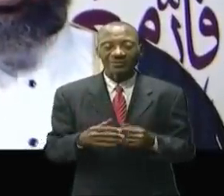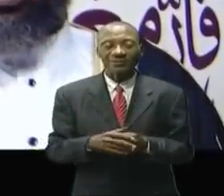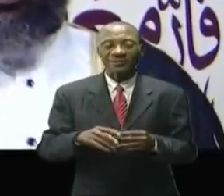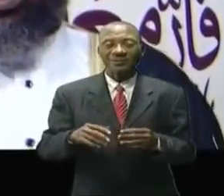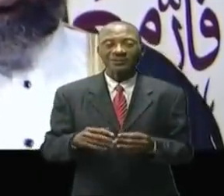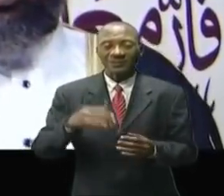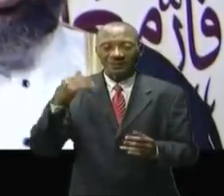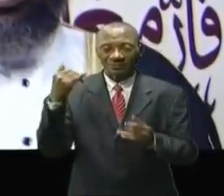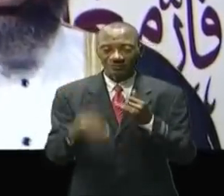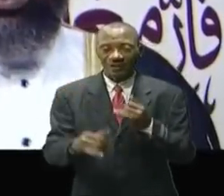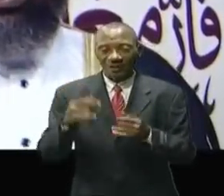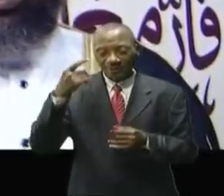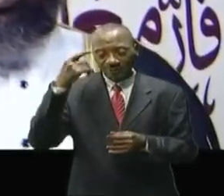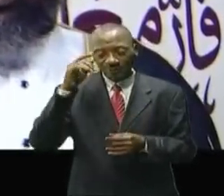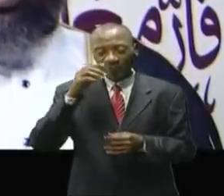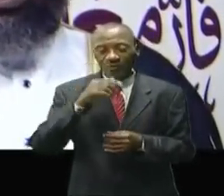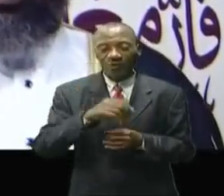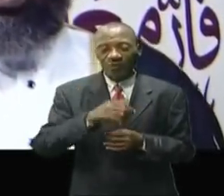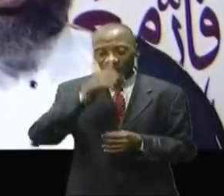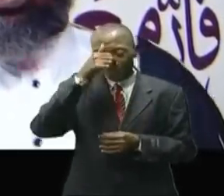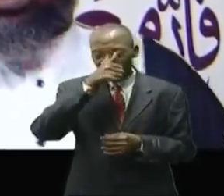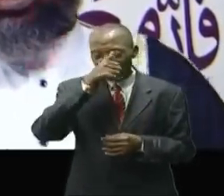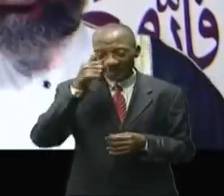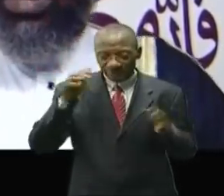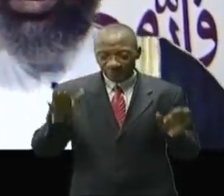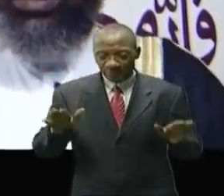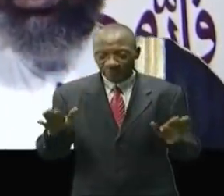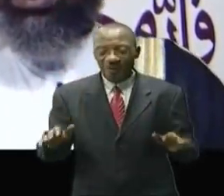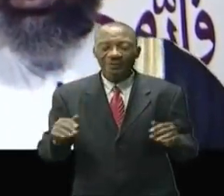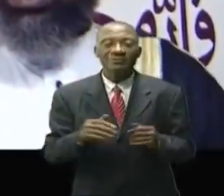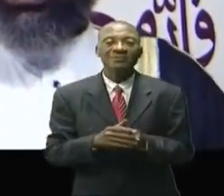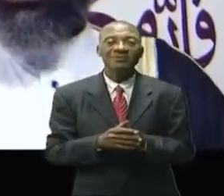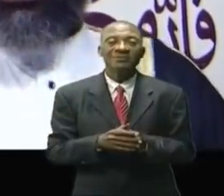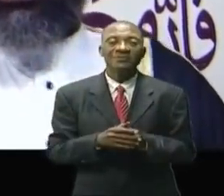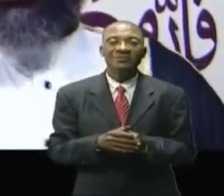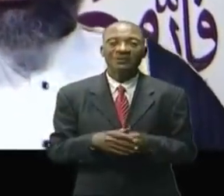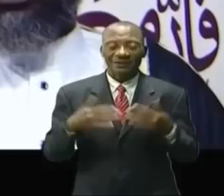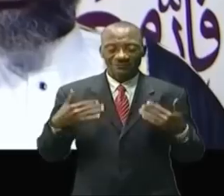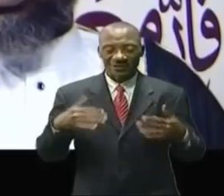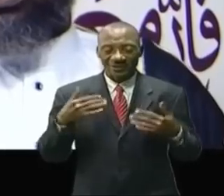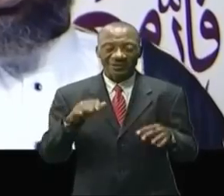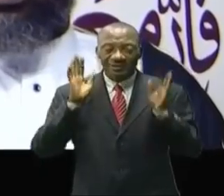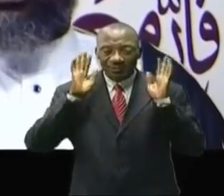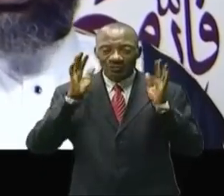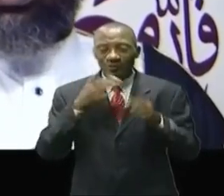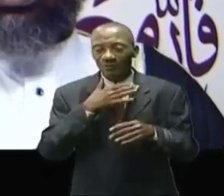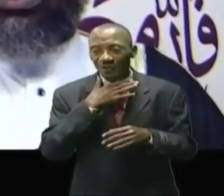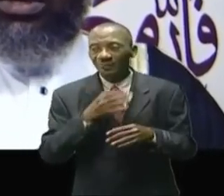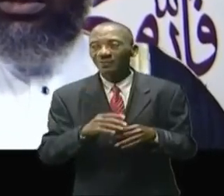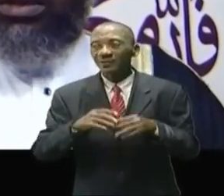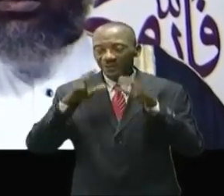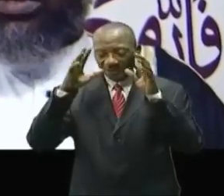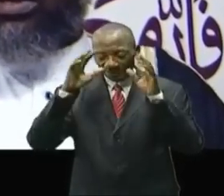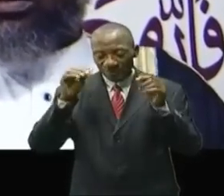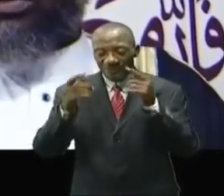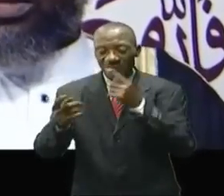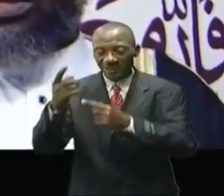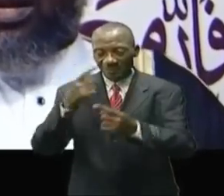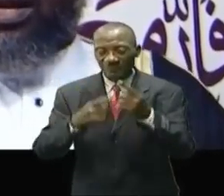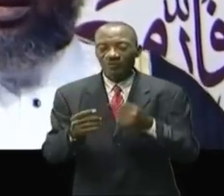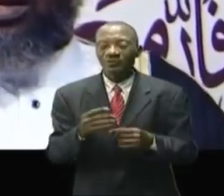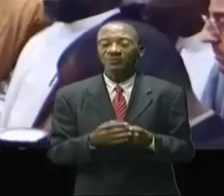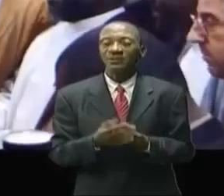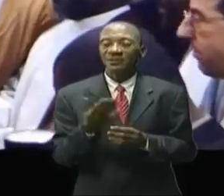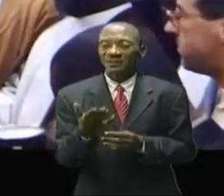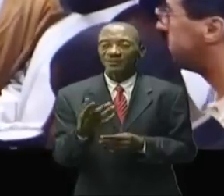nation. On a échangé avec lui, c'était bon. En tout cas, nous souhaitons que ça puisse se répéter comme ça